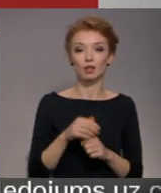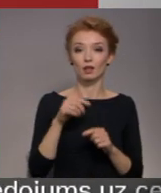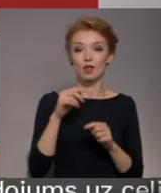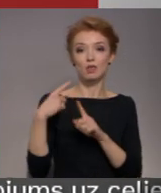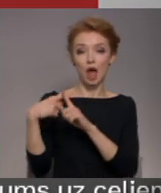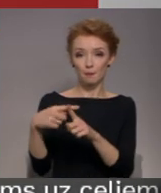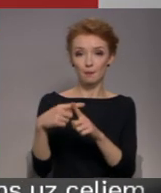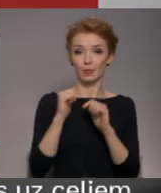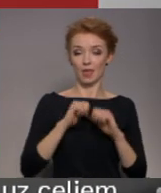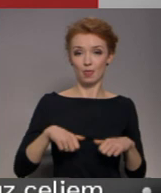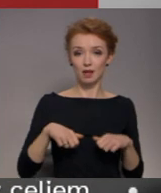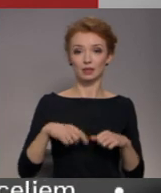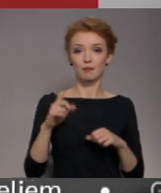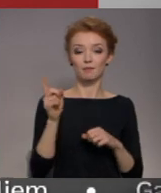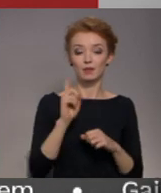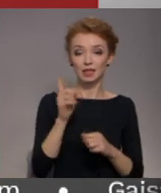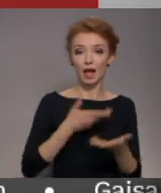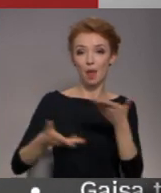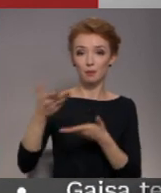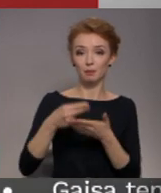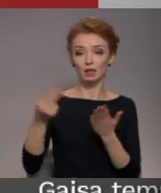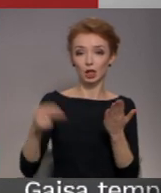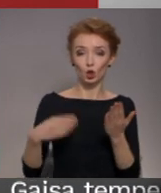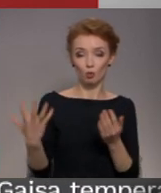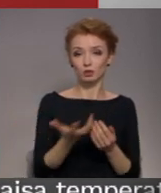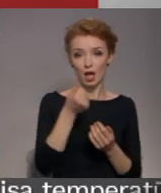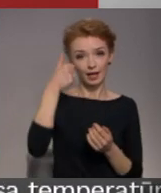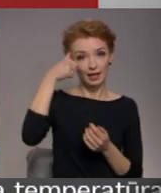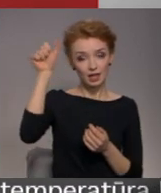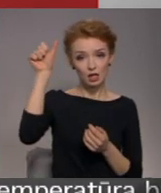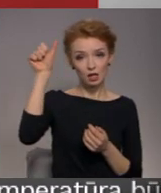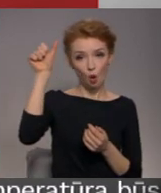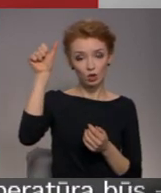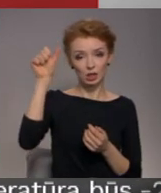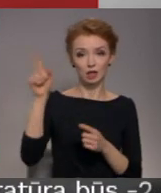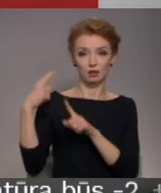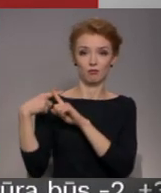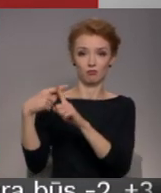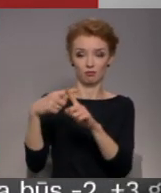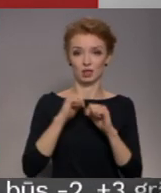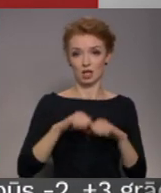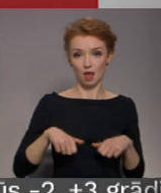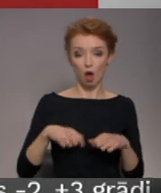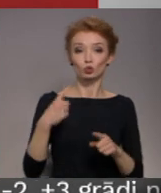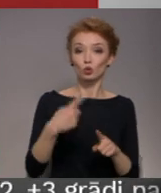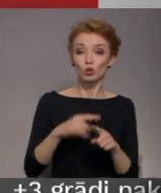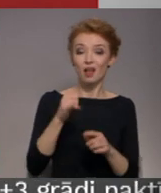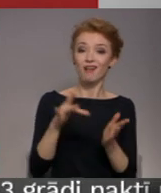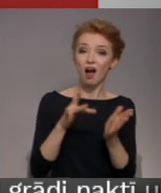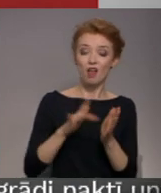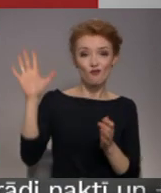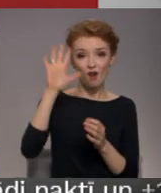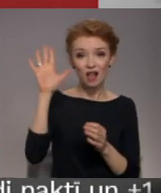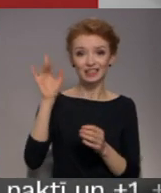dienestam Latvijā ir sadarbības līgums ar Igaunijas neatliekamās medicīniskās palīdzības dienestu, ja kādai no valstīm